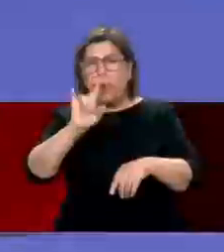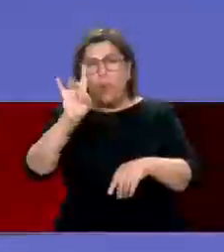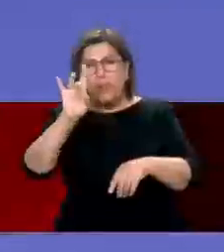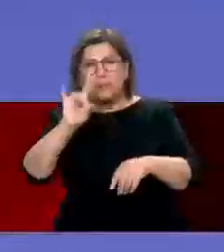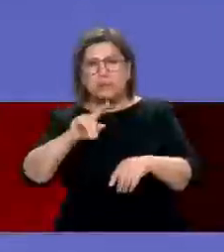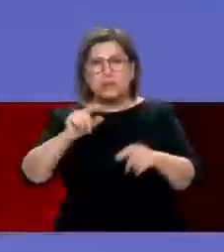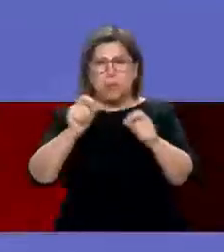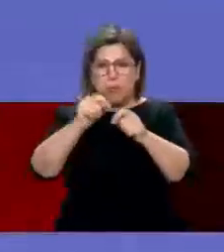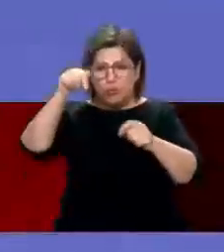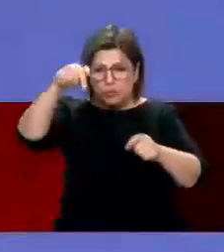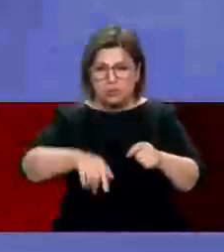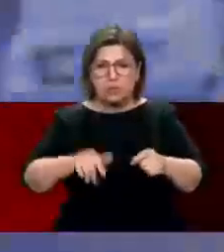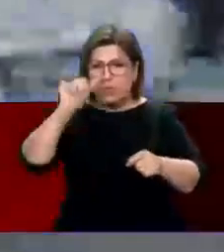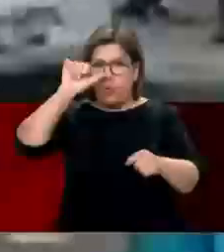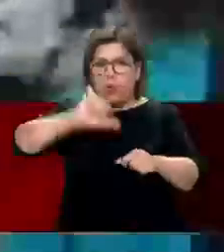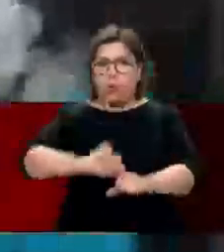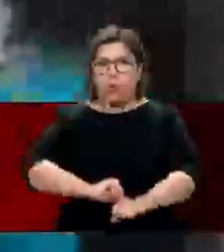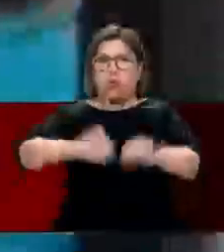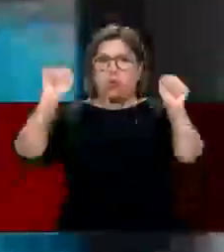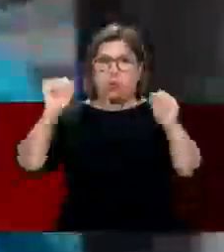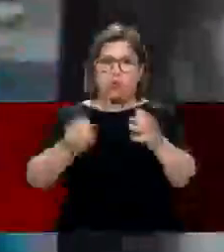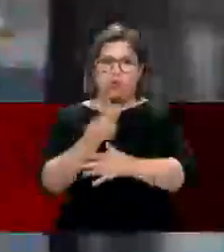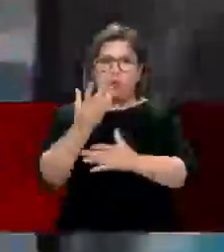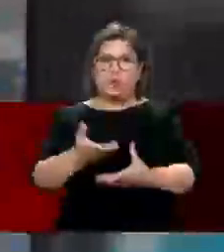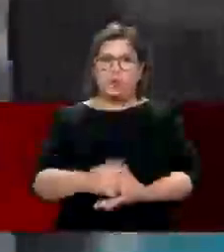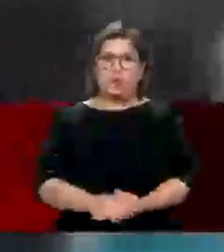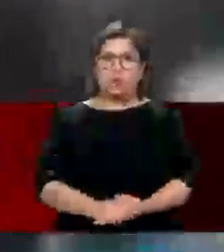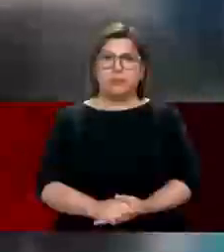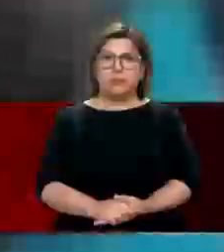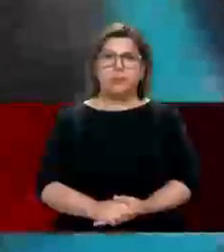Bodrum katında yaşandı doğalgaz patlaması.